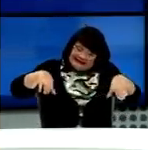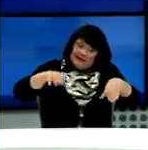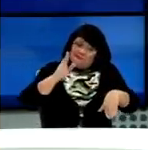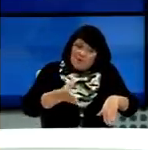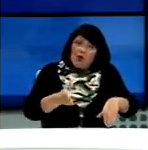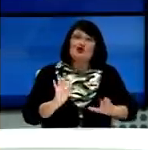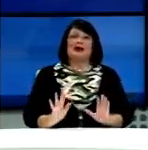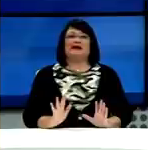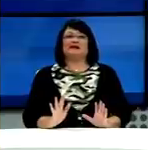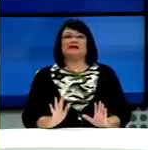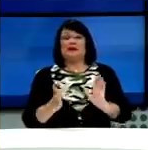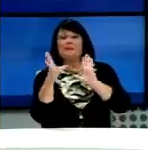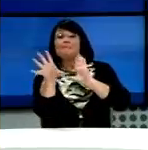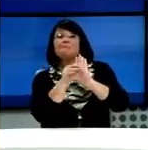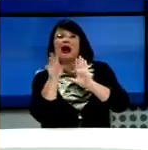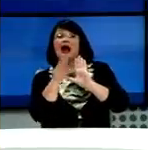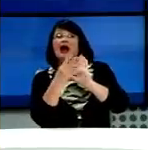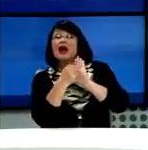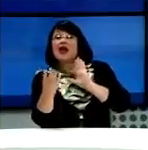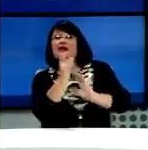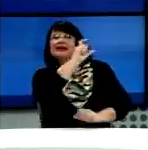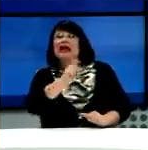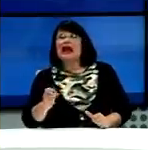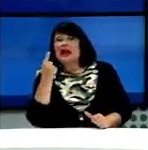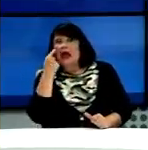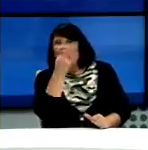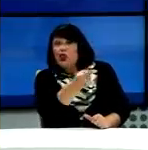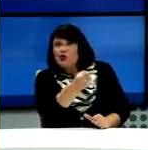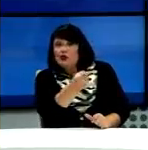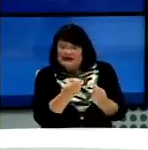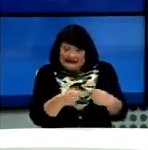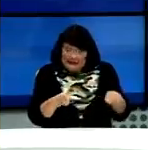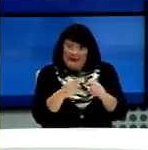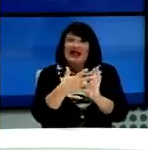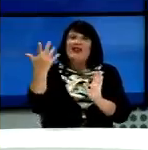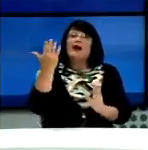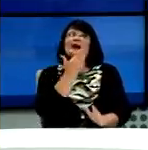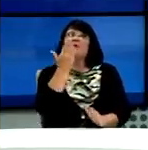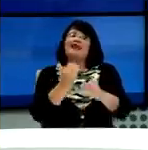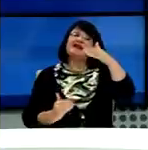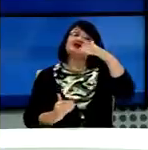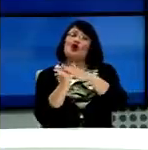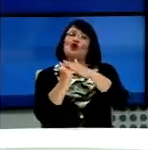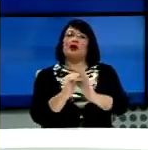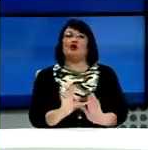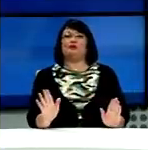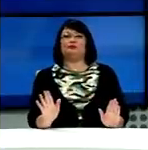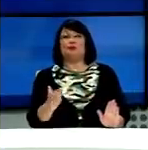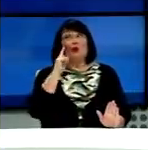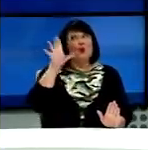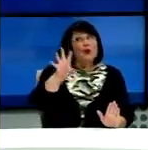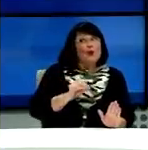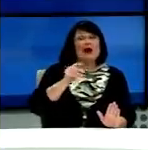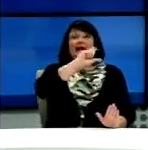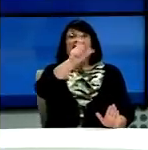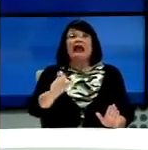κάνετε. Παραδειγματιστείτε από την Ιταλία, όπου σχηματίζονται τμήματα των 15 μαθητών το πολύ. Παραδειγματιστείτε από